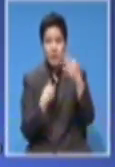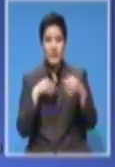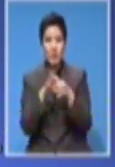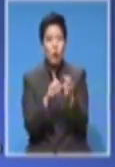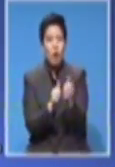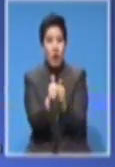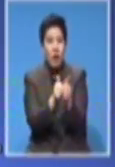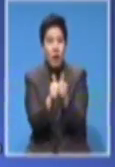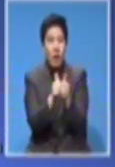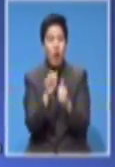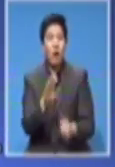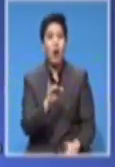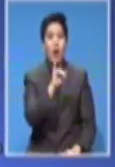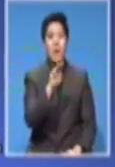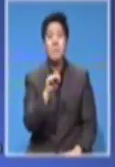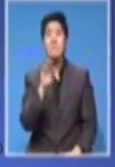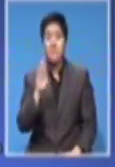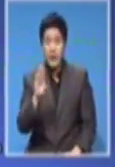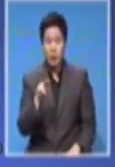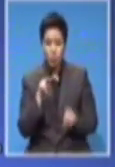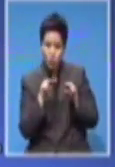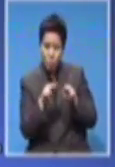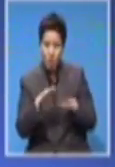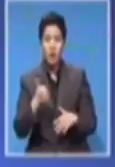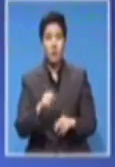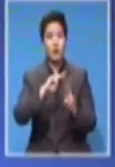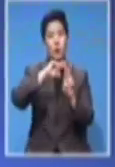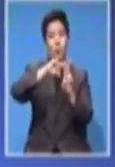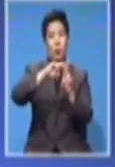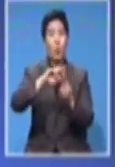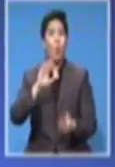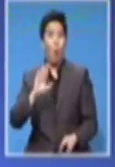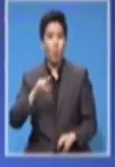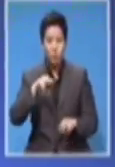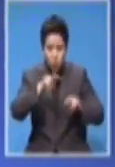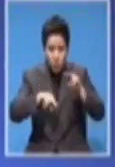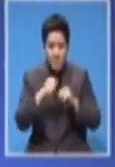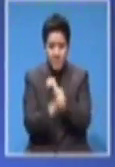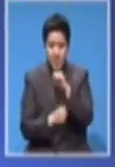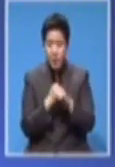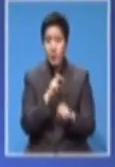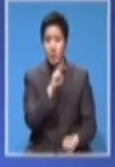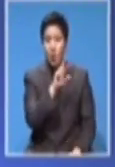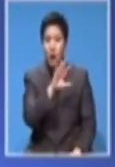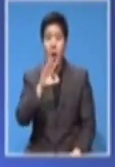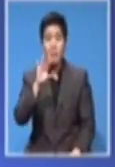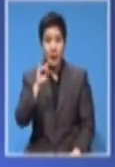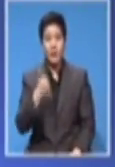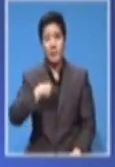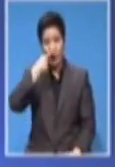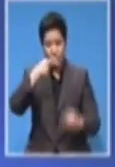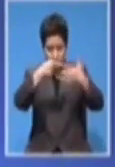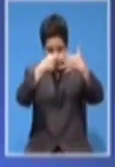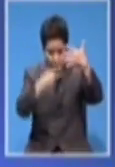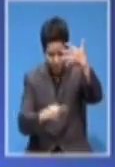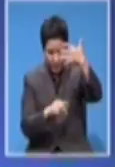แข่งขันของสถาบัน IMD นะครับประเทศสวิตเซอร์แลนด์โดยในปี2558ประเทศไทยอยู่ในอันดับที่30